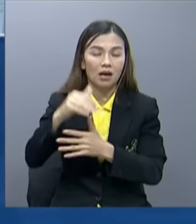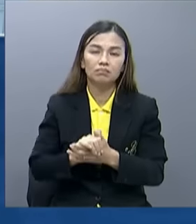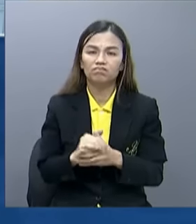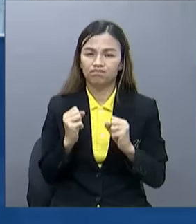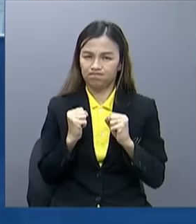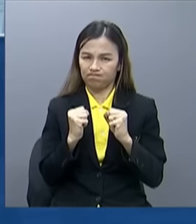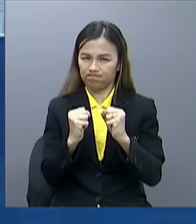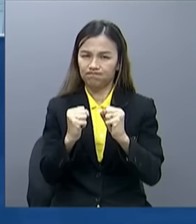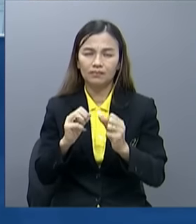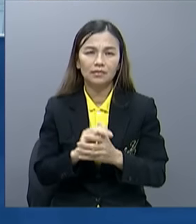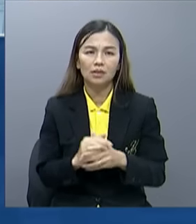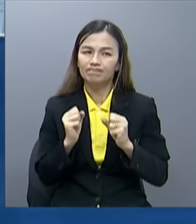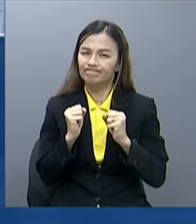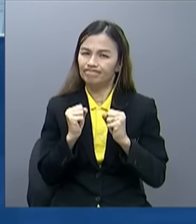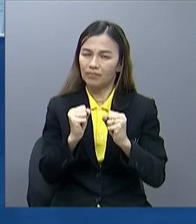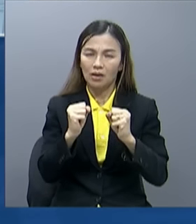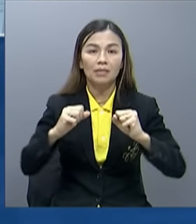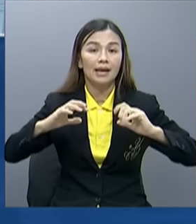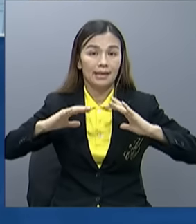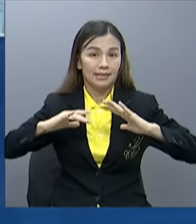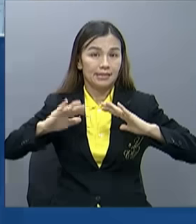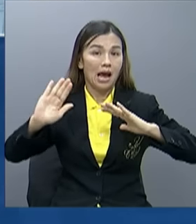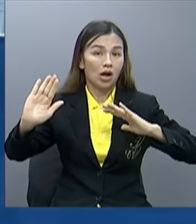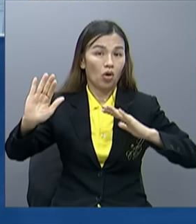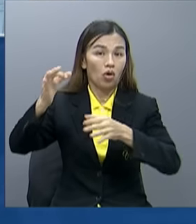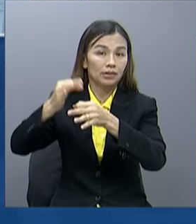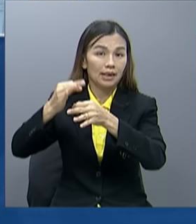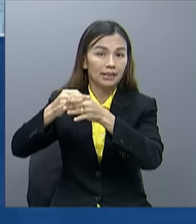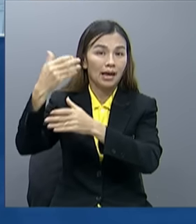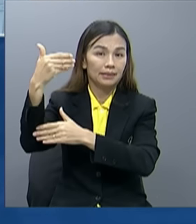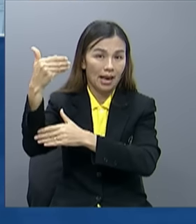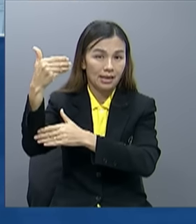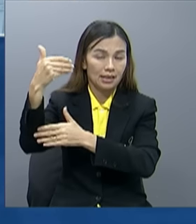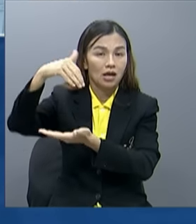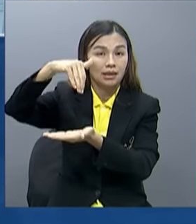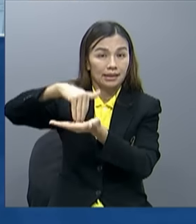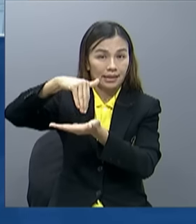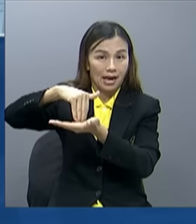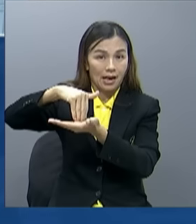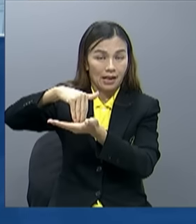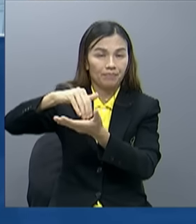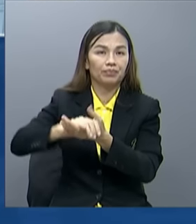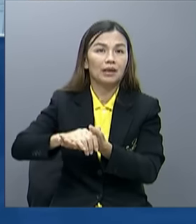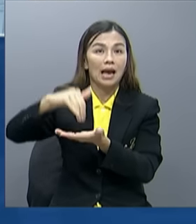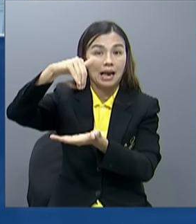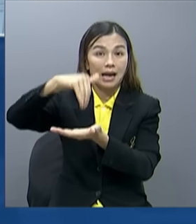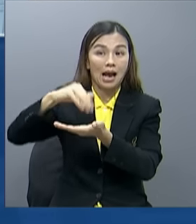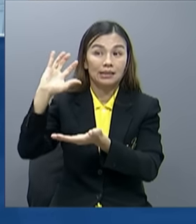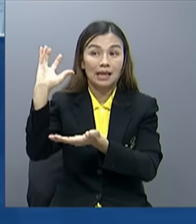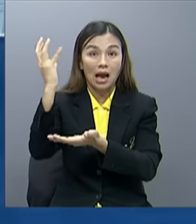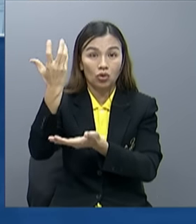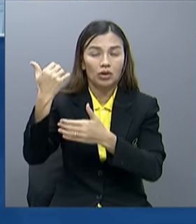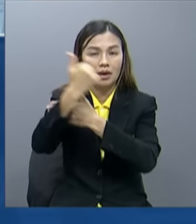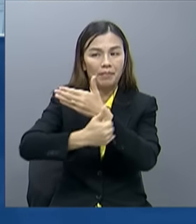าความเป็นอิสระของการธนาคารกลางนะครับซึ่งมันเป็นหลักสากลของทุกประเทศ